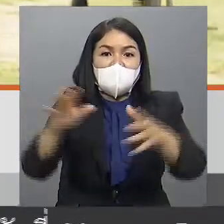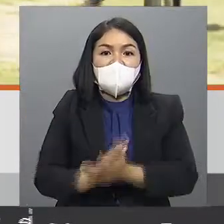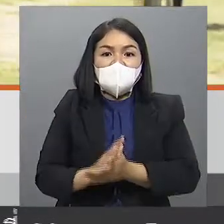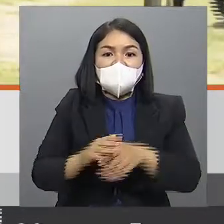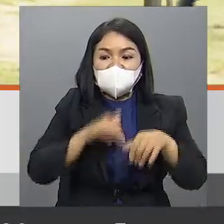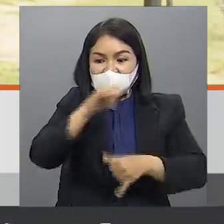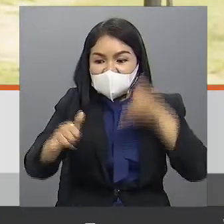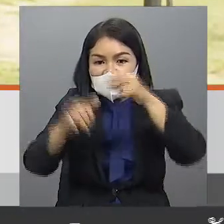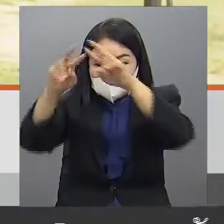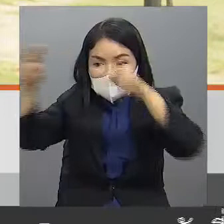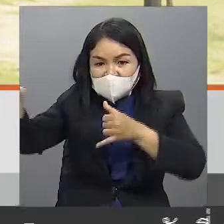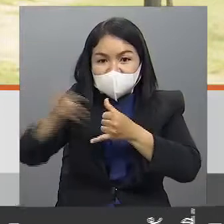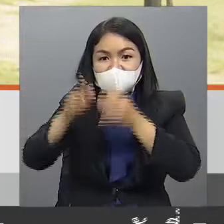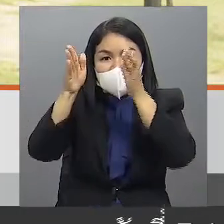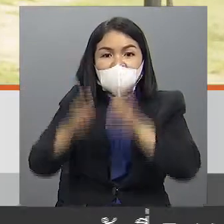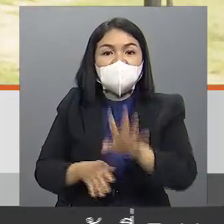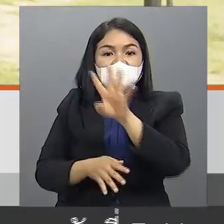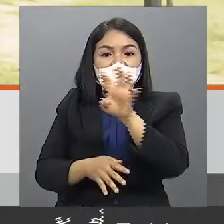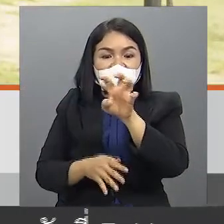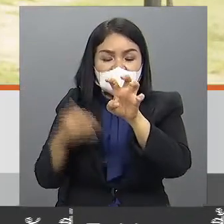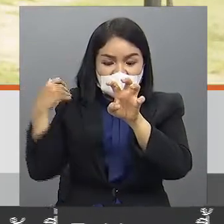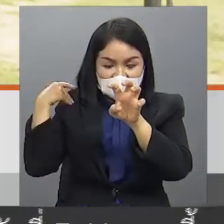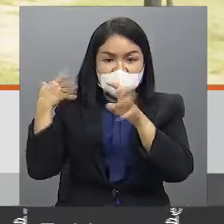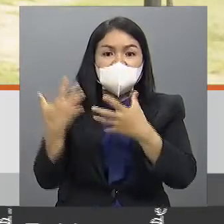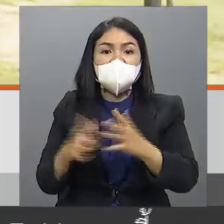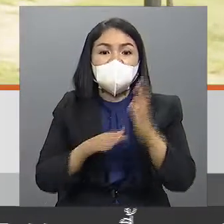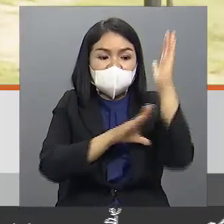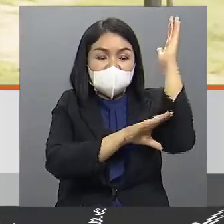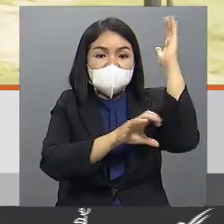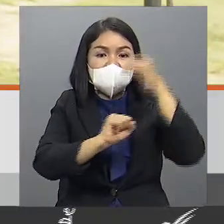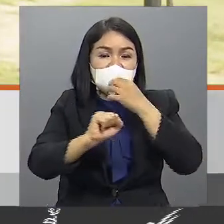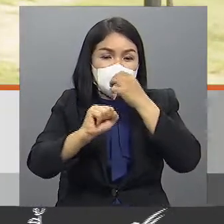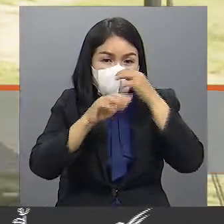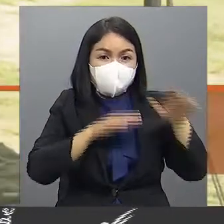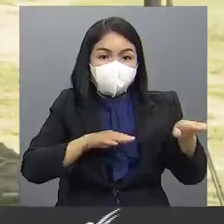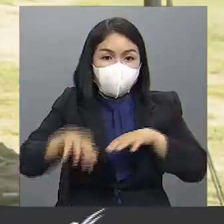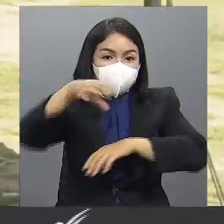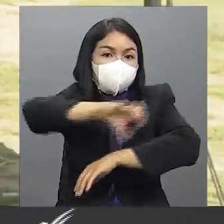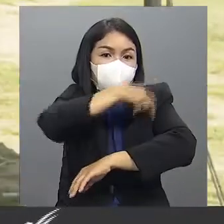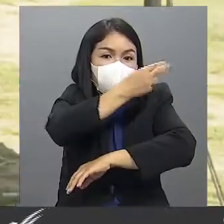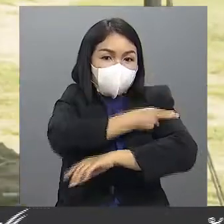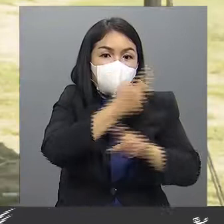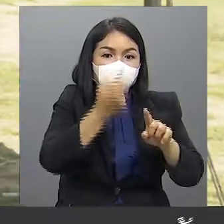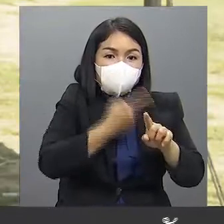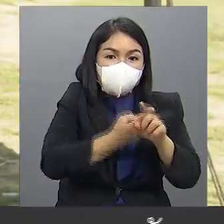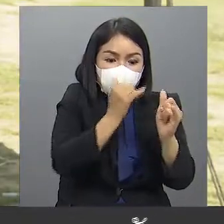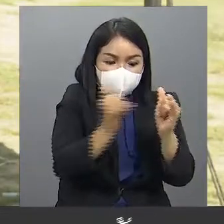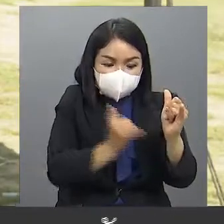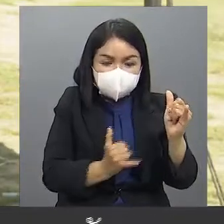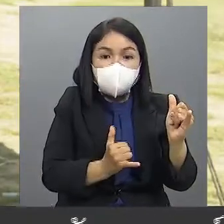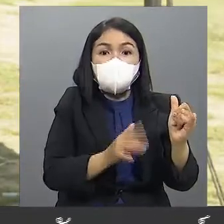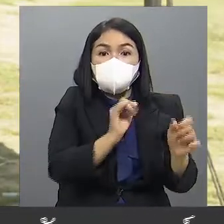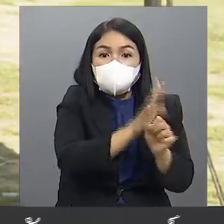400คนทีเดียวค่ะขณะเดียวกันในส่วนของทางจังหวัดสงขลานั้นได้มีการเตรียมโรงพยาบาลสนามเพิ่มอีกอย่างน้อย5แห่งเพื่อรองรับหากพบผู้